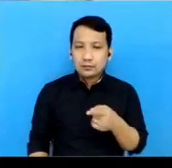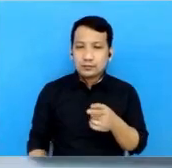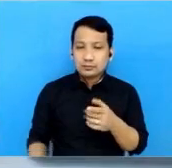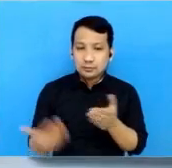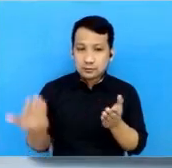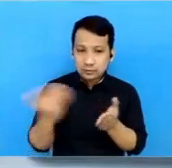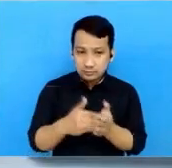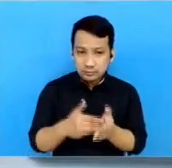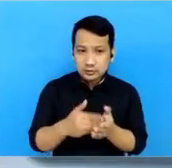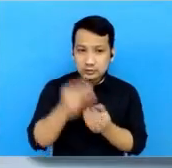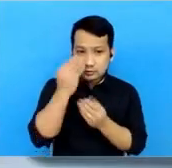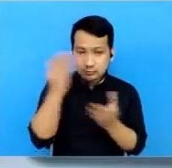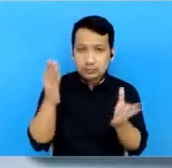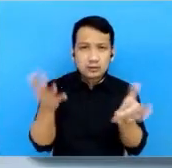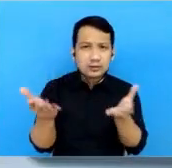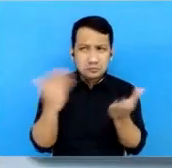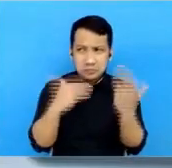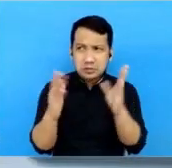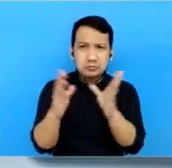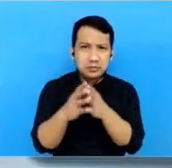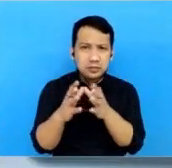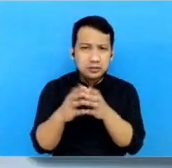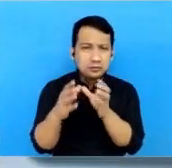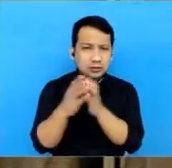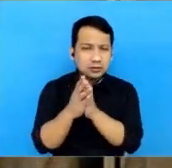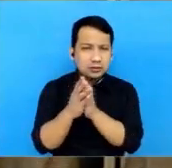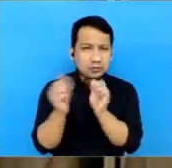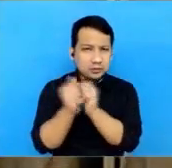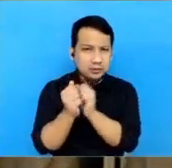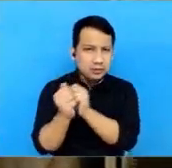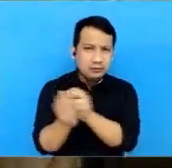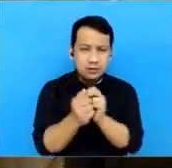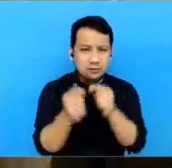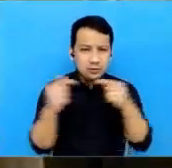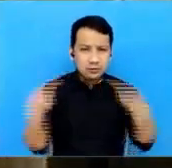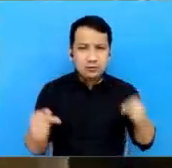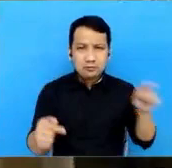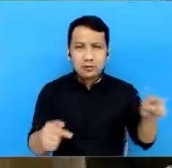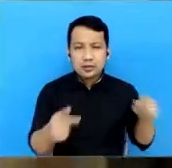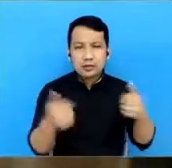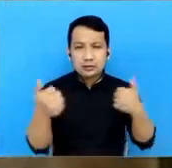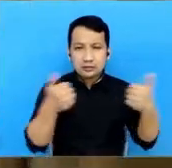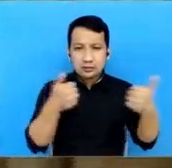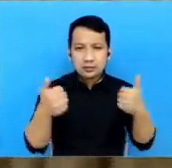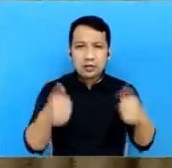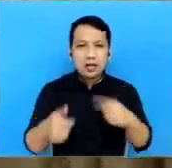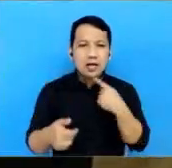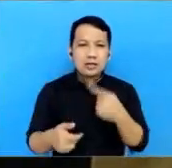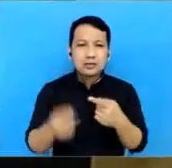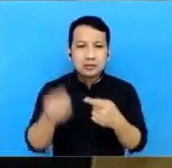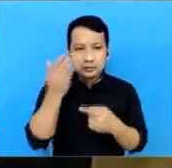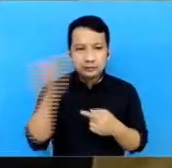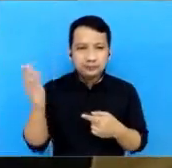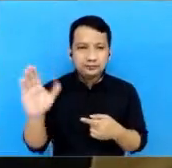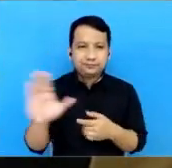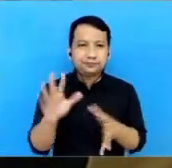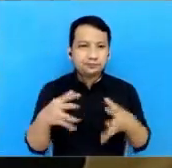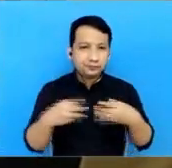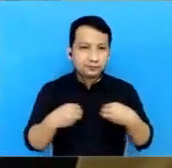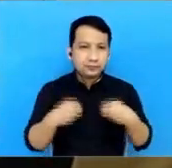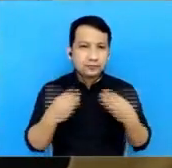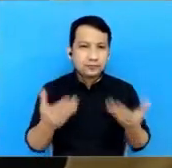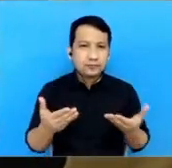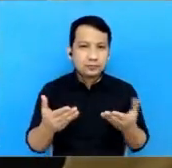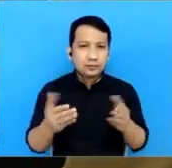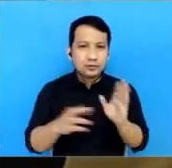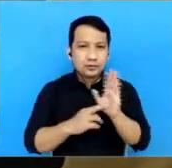dapat magsama-sama ang oposisyon para matapatan ang administrasyon. Pero kahit umaasa raw siya, tanggap na niya kung walang papanig sa